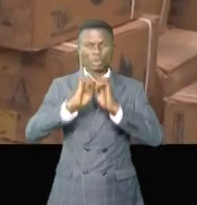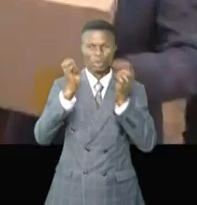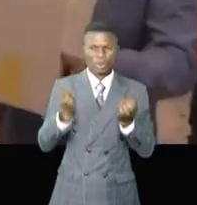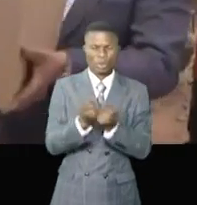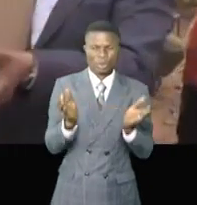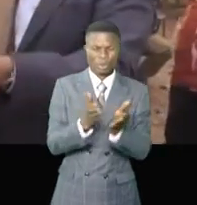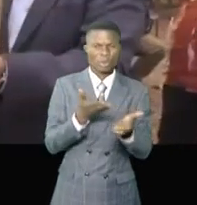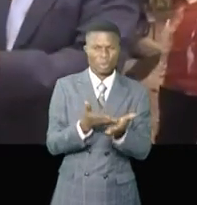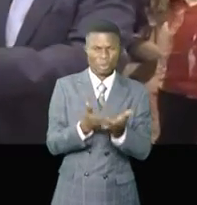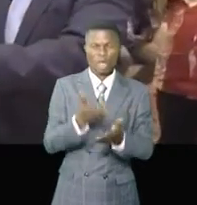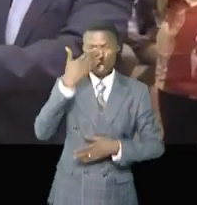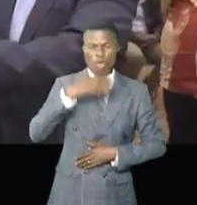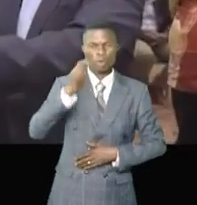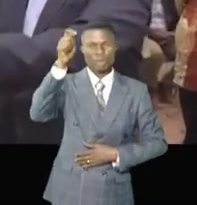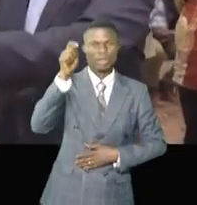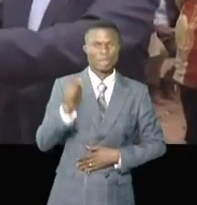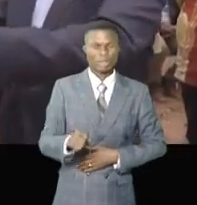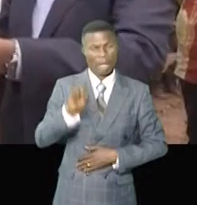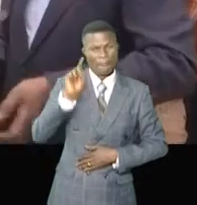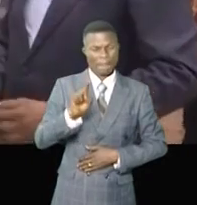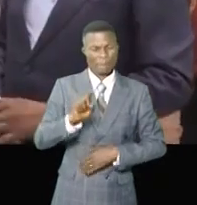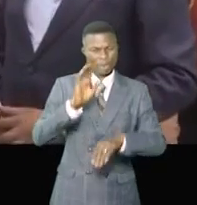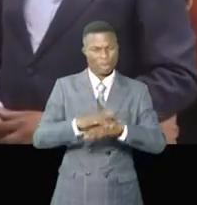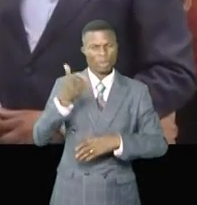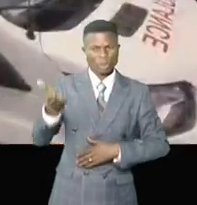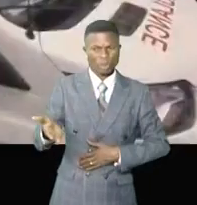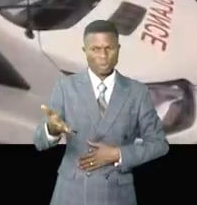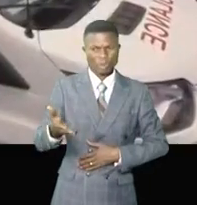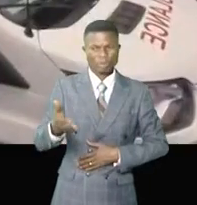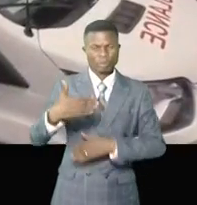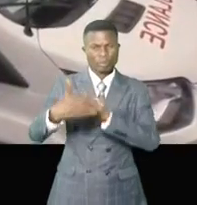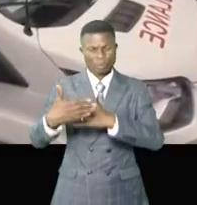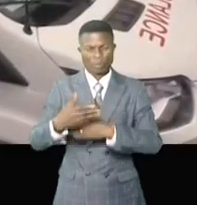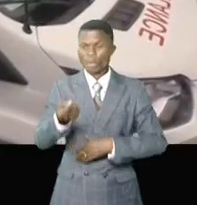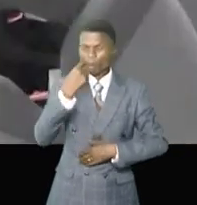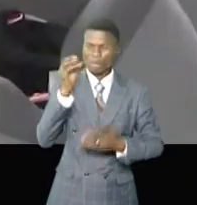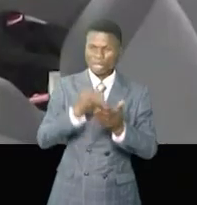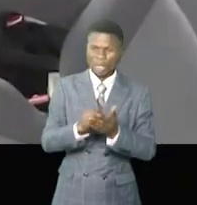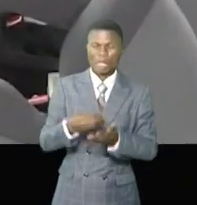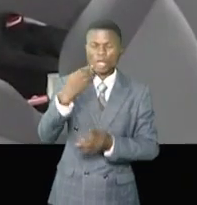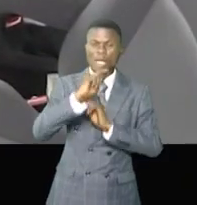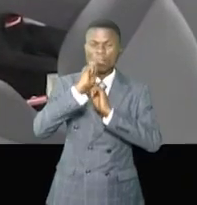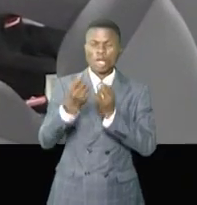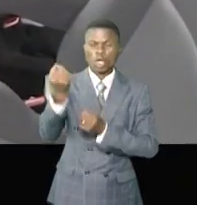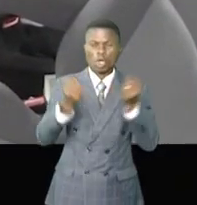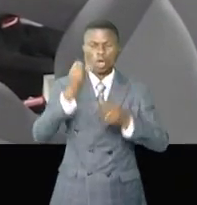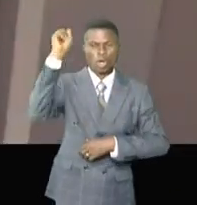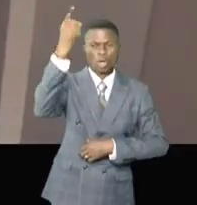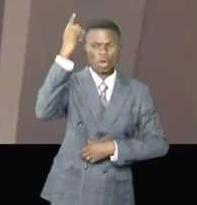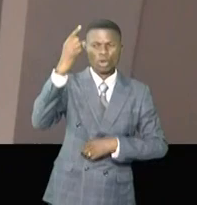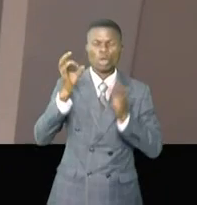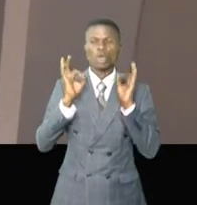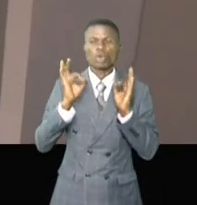réanimation pour équiper cet hôpital militaire dont les besoins se posaient avec acuité. Aux côtés des médicaments s'ajoute une ambulance neuve, une aide